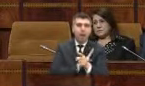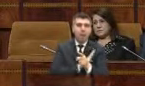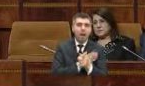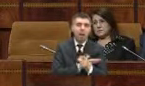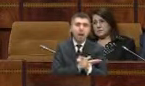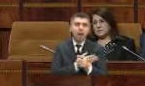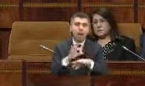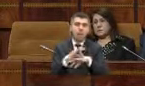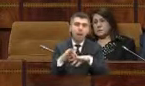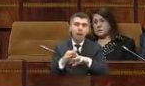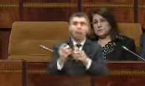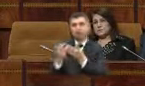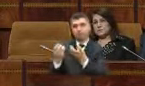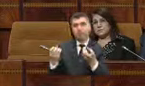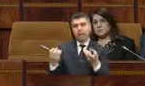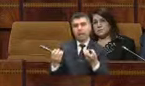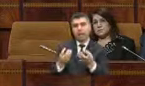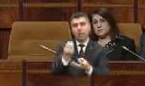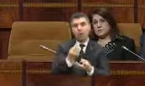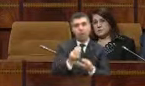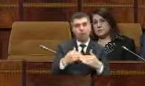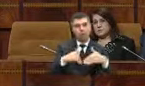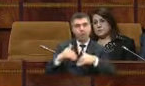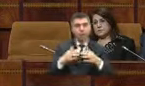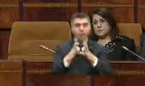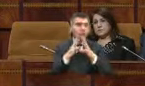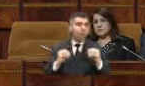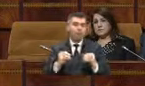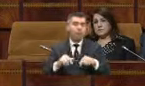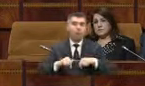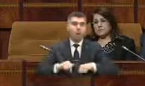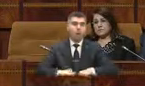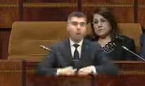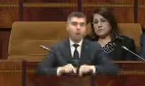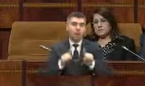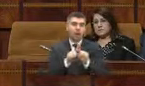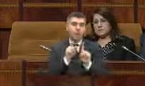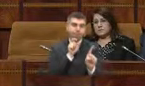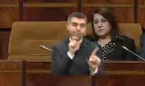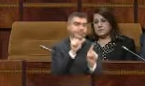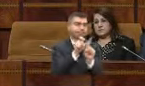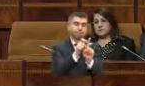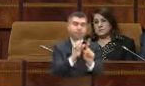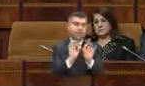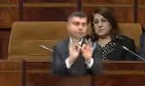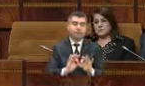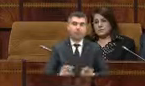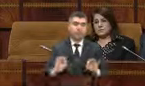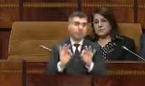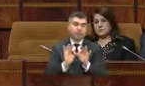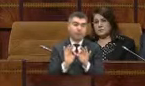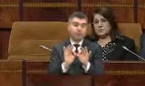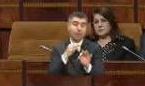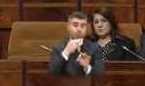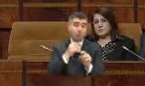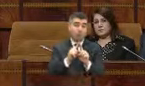أطفال متخلى عنهم، أطفال في الشوارع. في غياب الوزارة ديالكم ما عندناش أدنى شروط الكرامة اللي ممكن نحققوها لهاد الأطفال، مع العلم أن